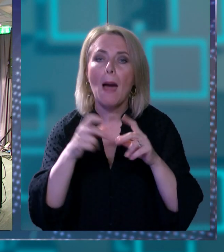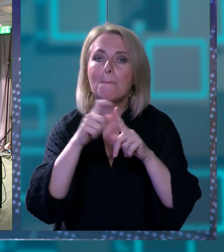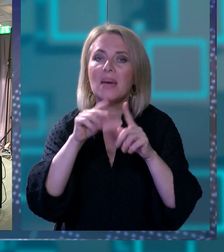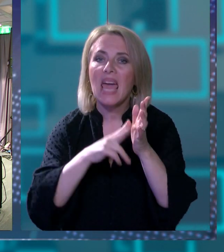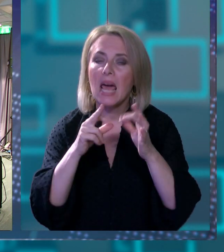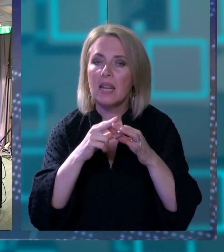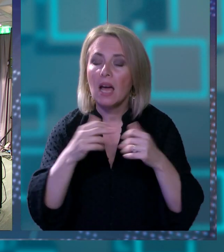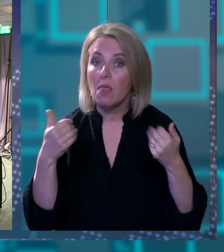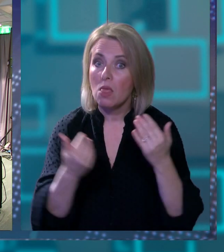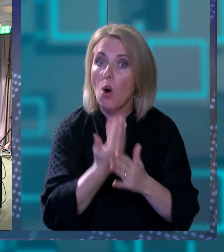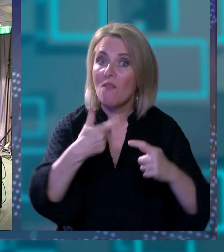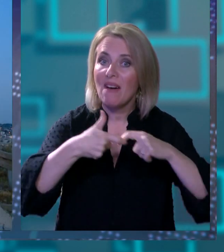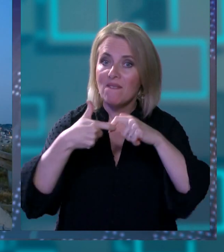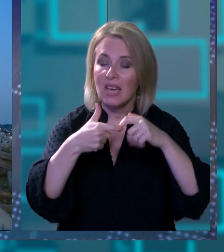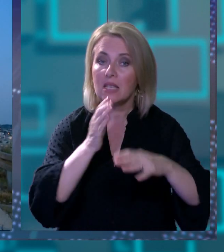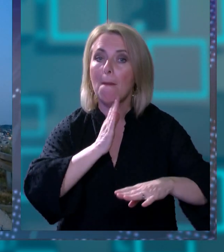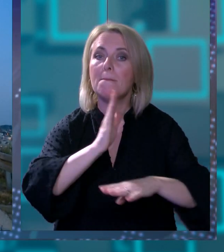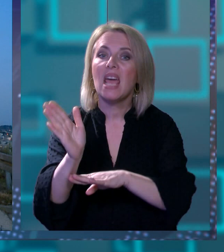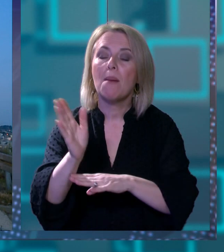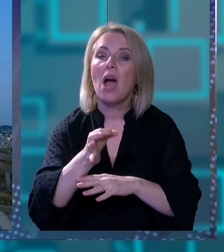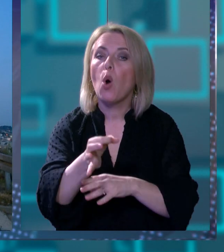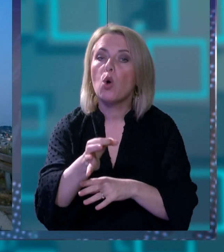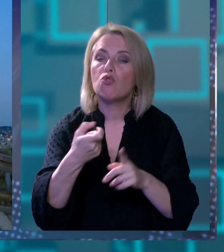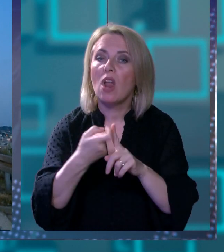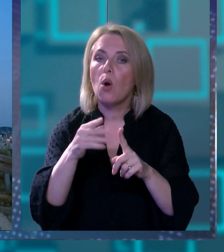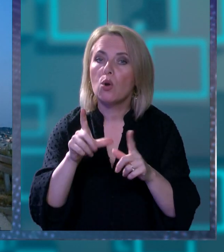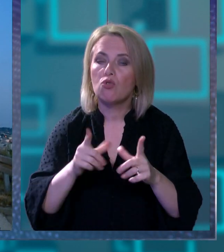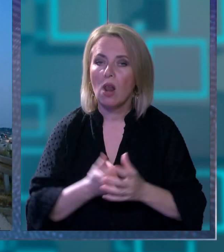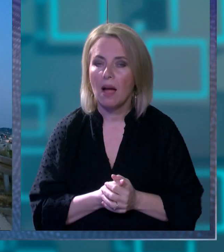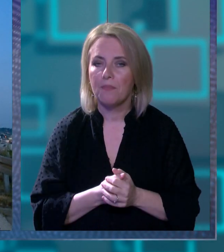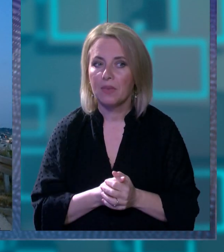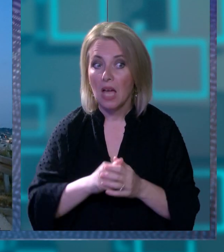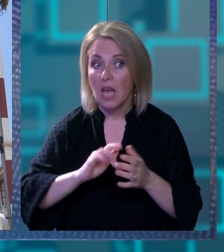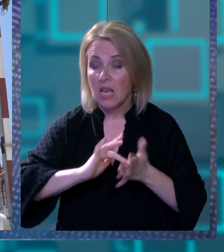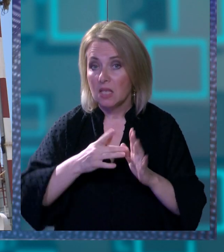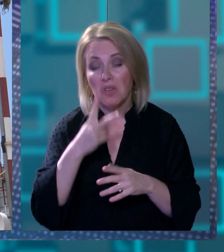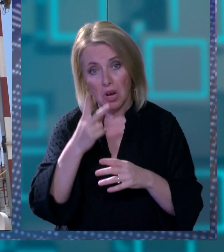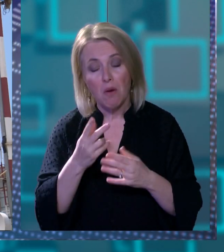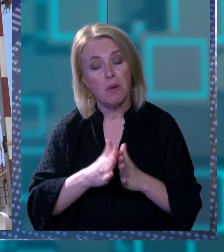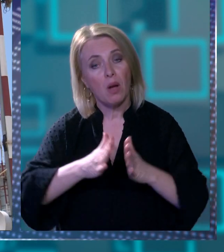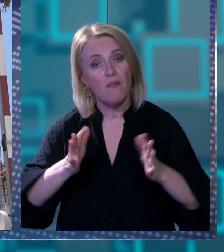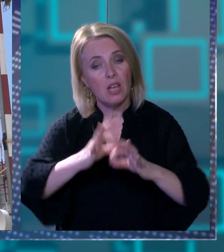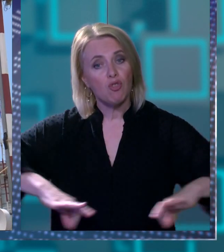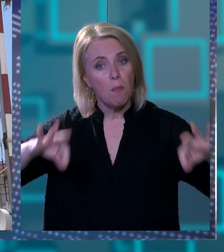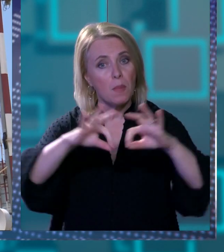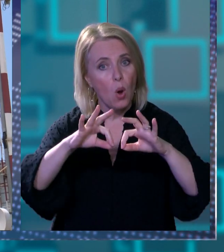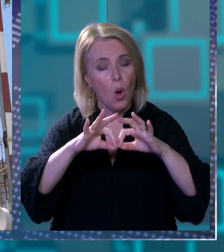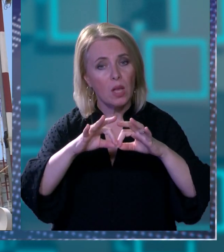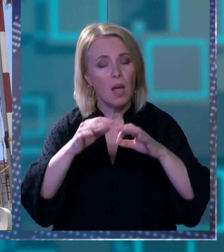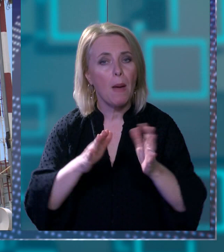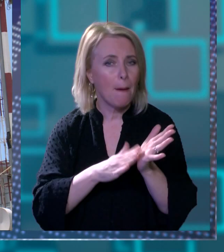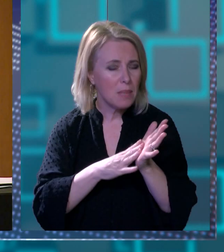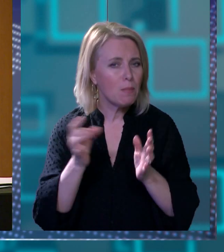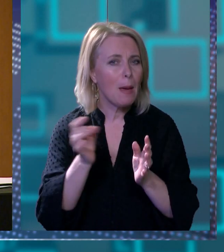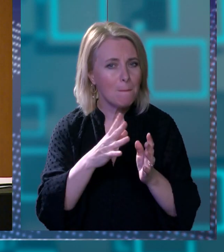nova veza prema Korčuli. S visokim se očekivanjima gleda i prema većim projektima poput brze ceste do aerodroma ali i